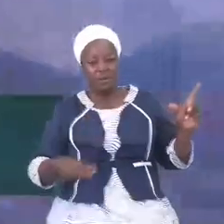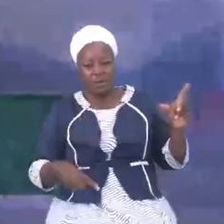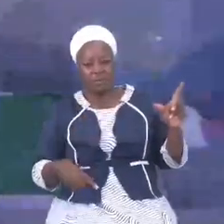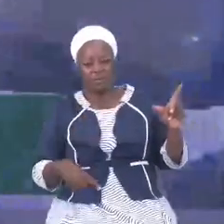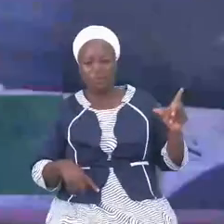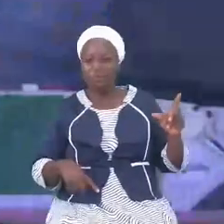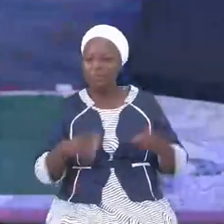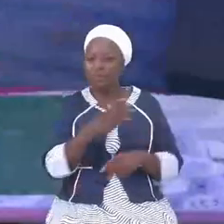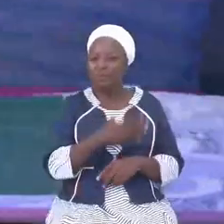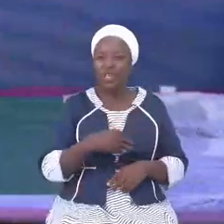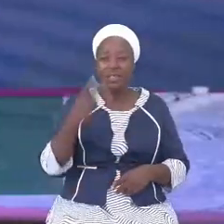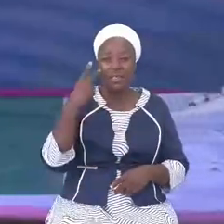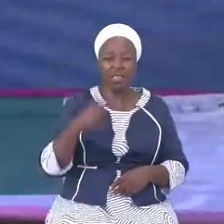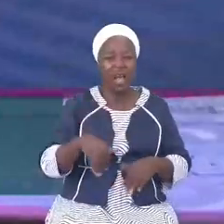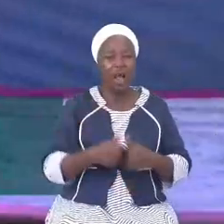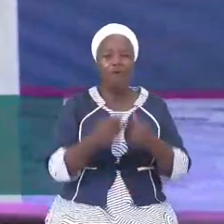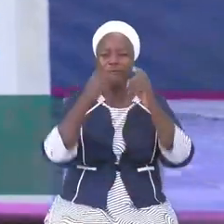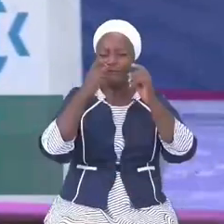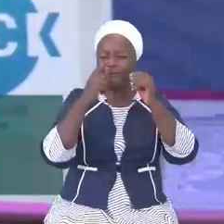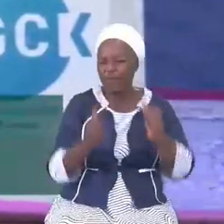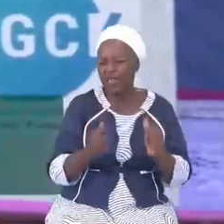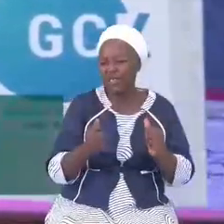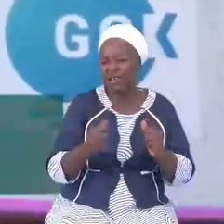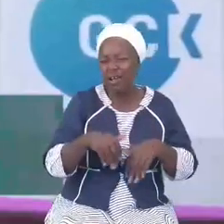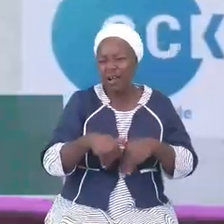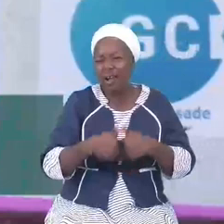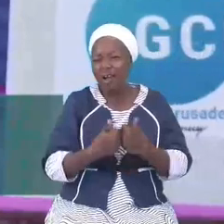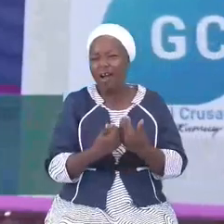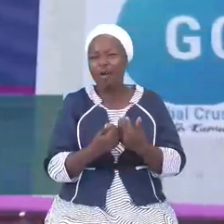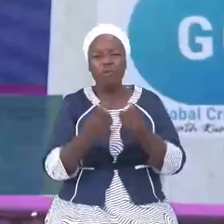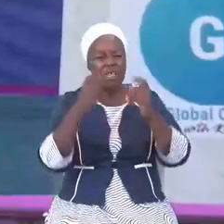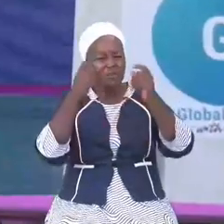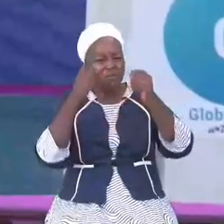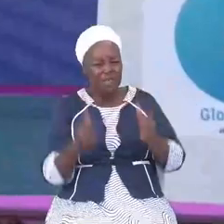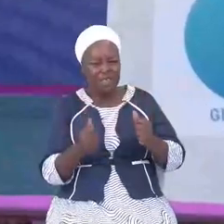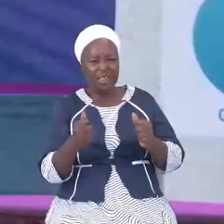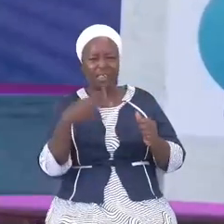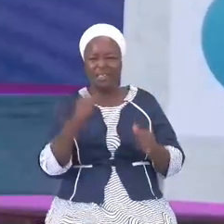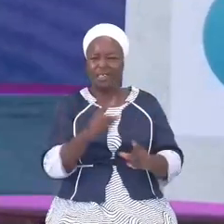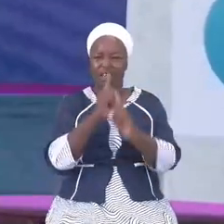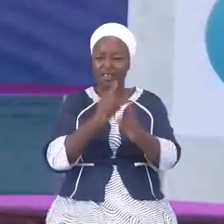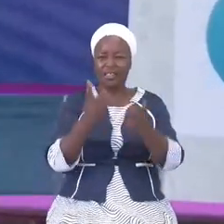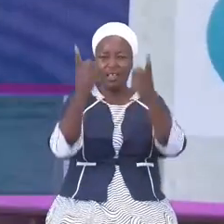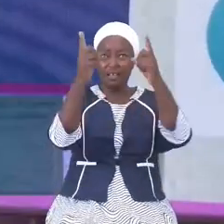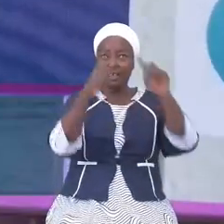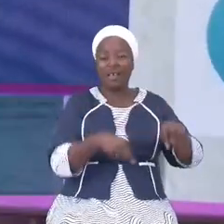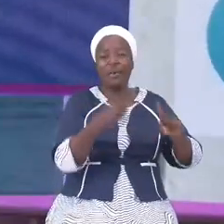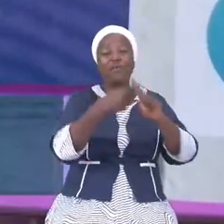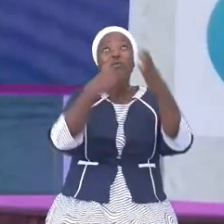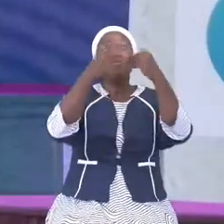comment, de façon spontanée, de façon instantanée, immédiatement, l'exaucement est venu du ciel.